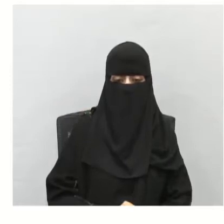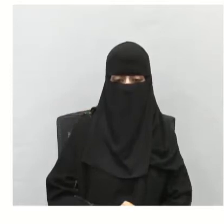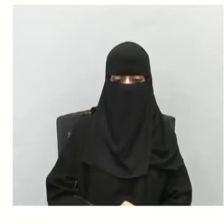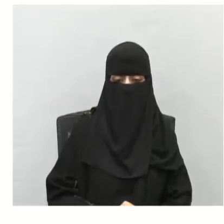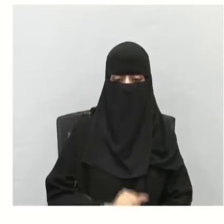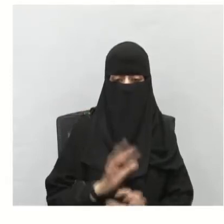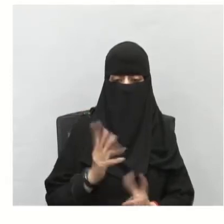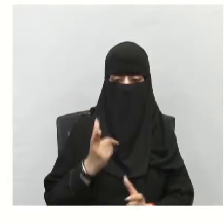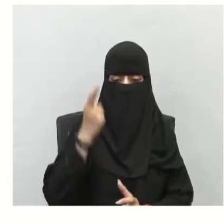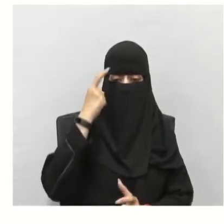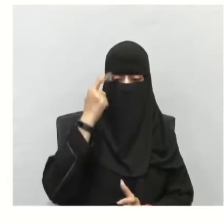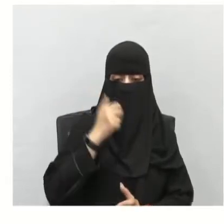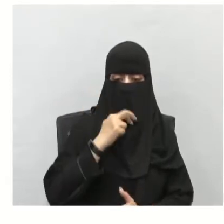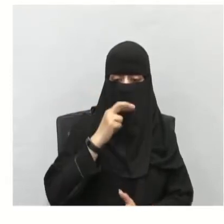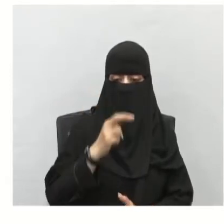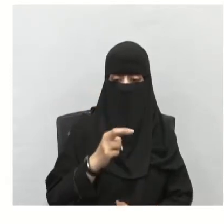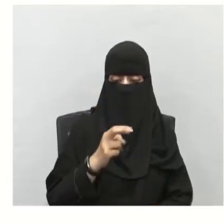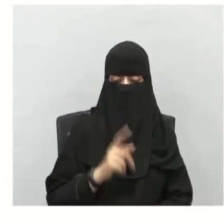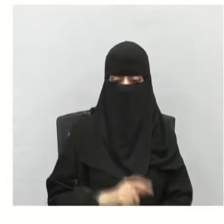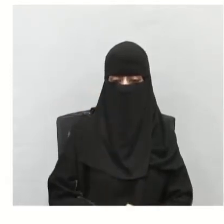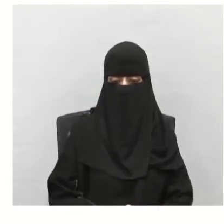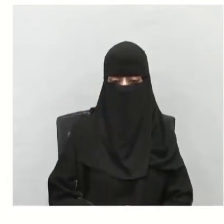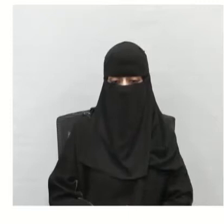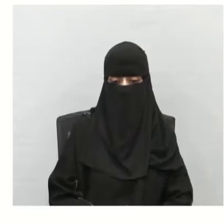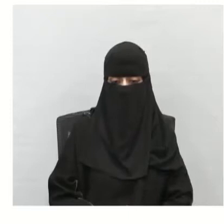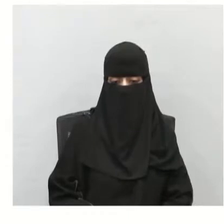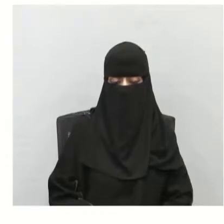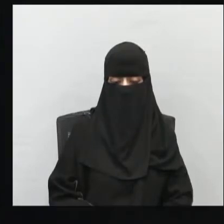كيف سأجد الإجابة أو الناتج الحل؟